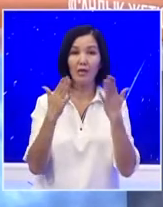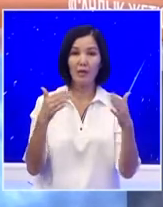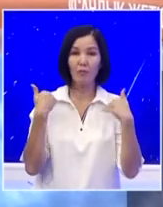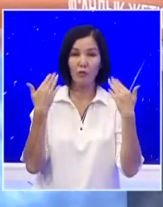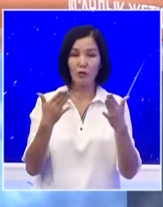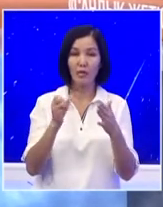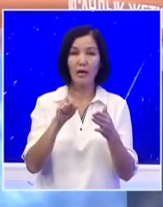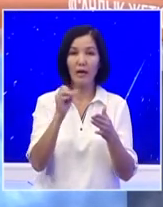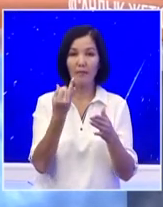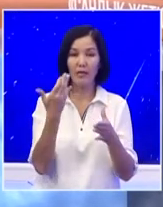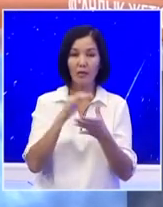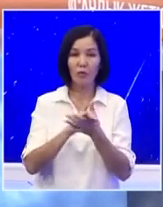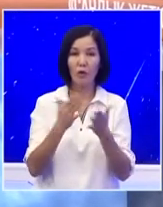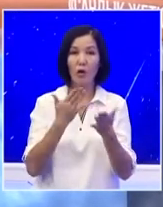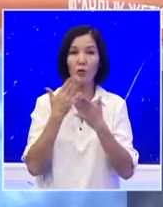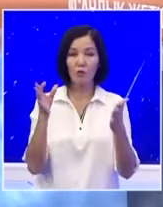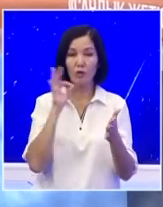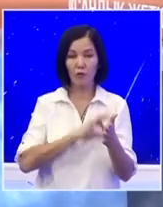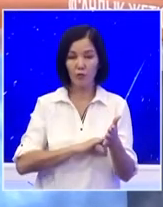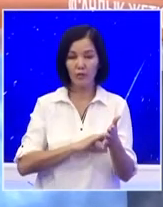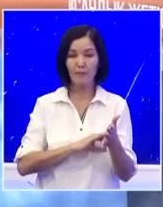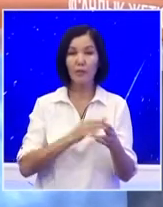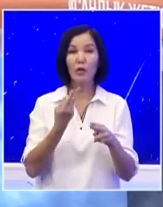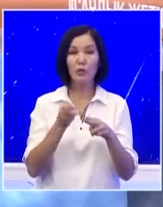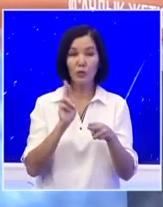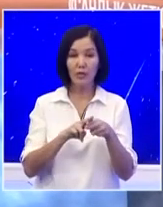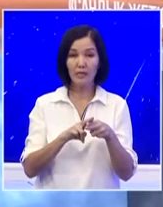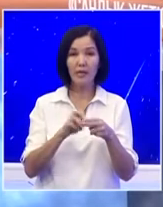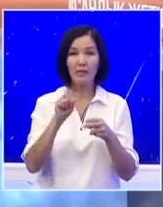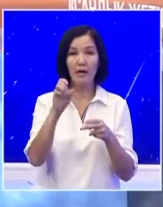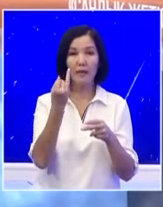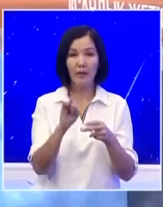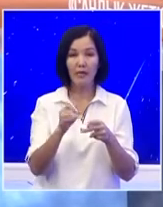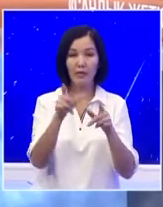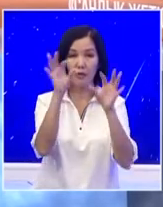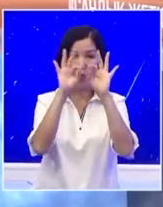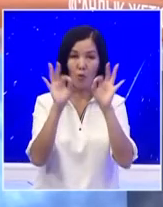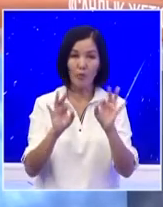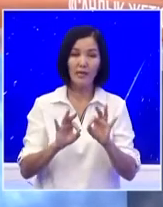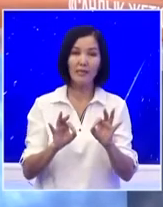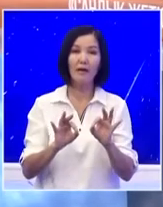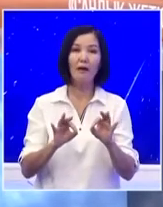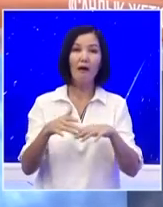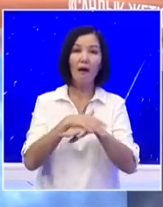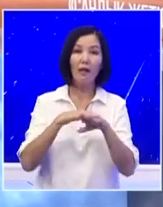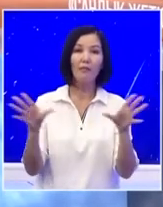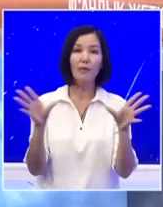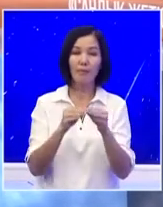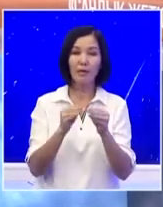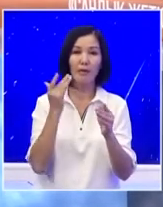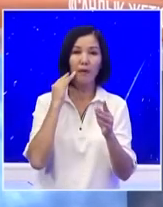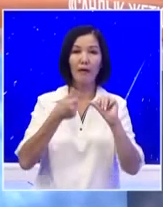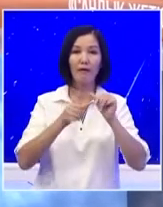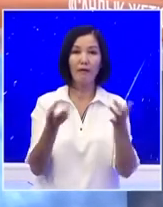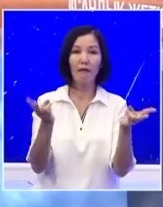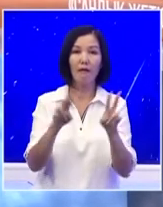да абайтануға қосылып отырған үлес. Сондықтан Абайдың тұлғасы, болмысы халықпен бірге жасай береді деп ойлаймын.